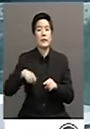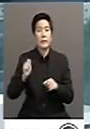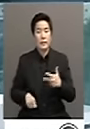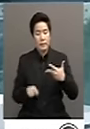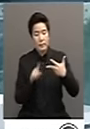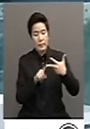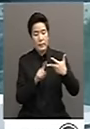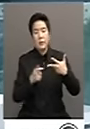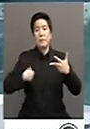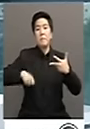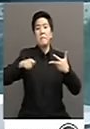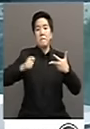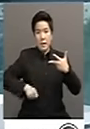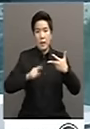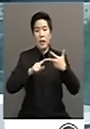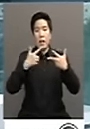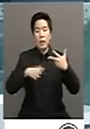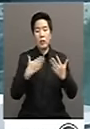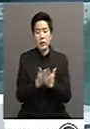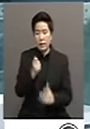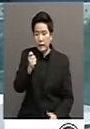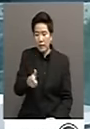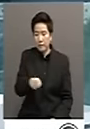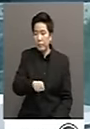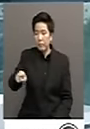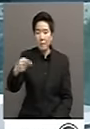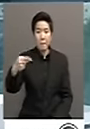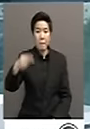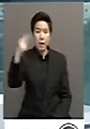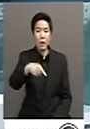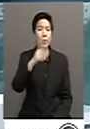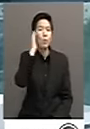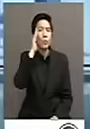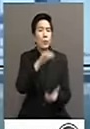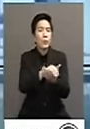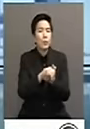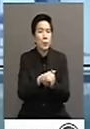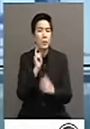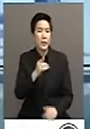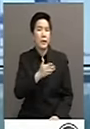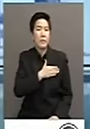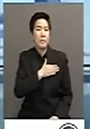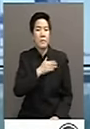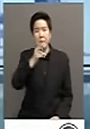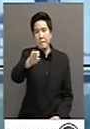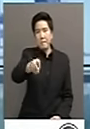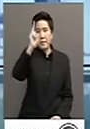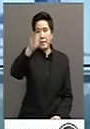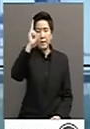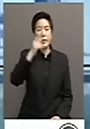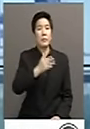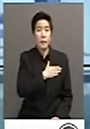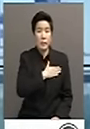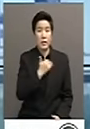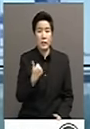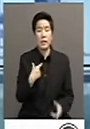ำพิพากษาคดีการจ้างวานฆ่าคุณเอ็กซ์จักรกิจพนิษฐ์ผาติกรรมเป็นอดีตนักยิงปืนทีมชาติไทยนะฮะค